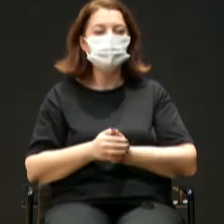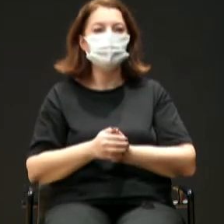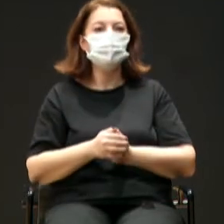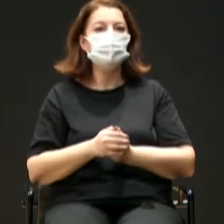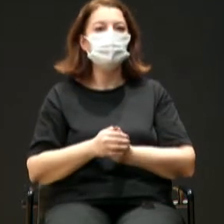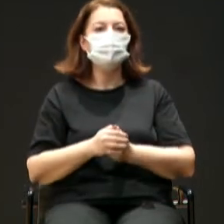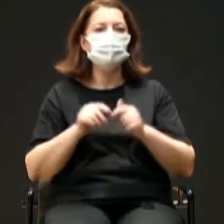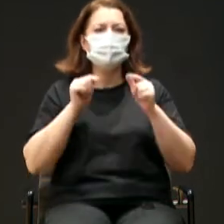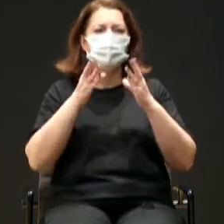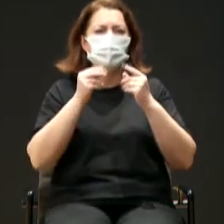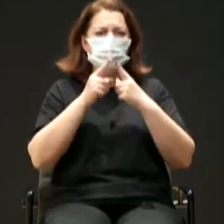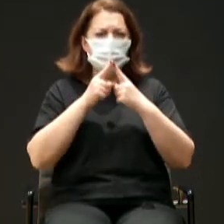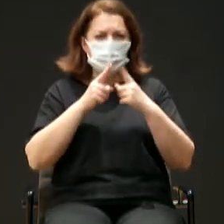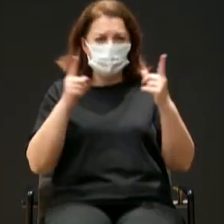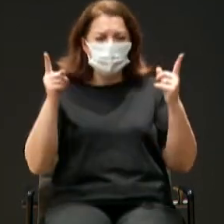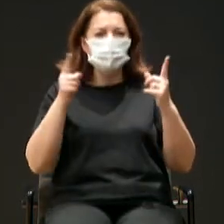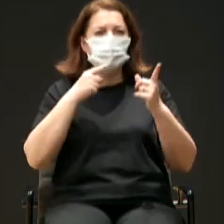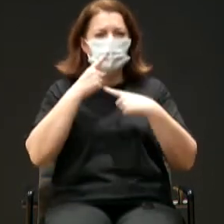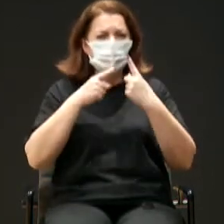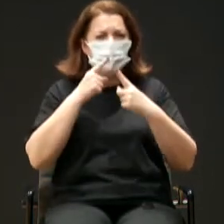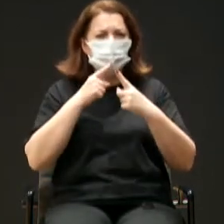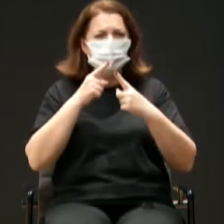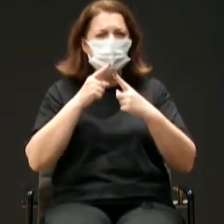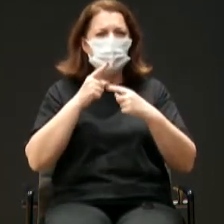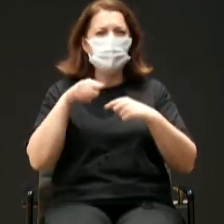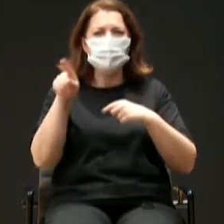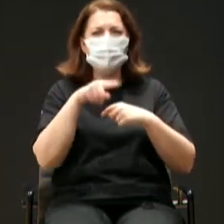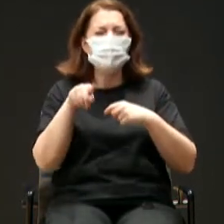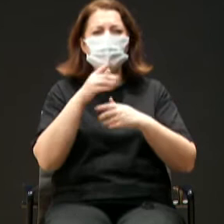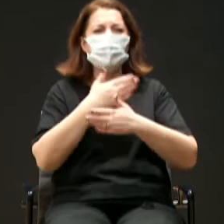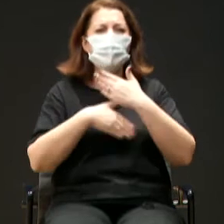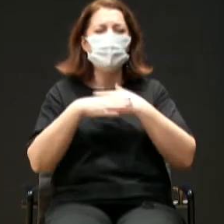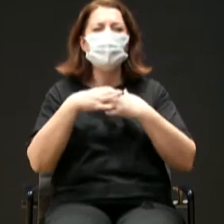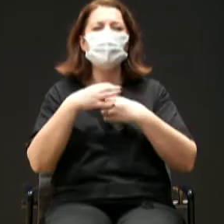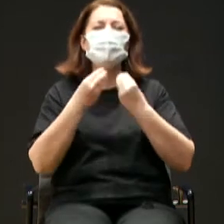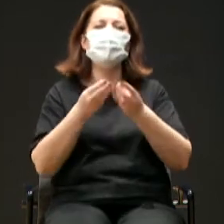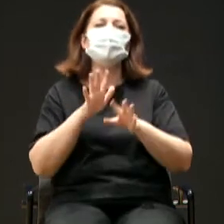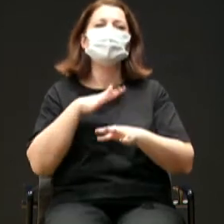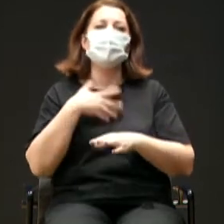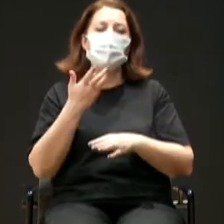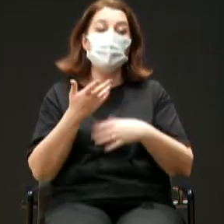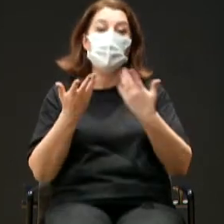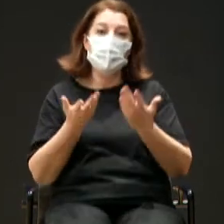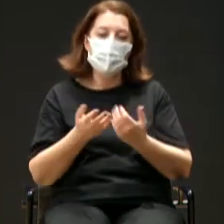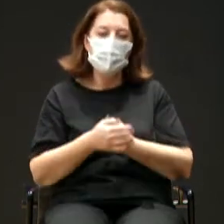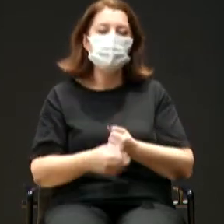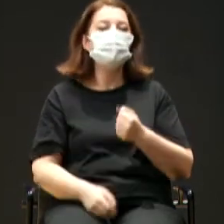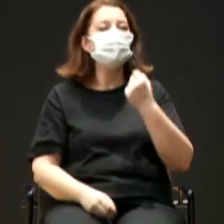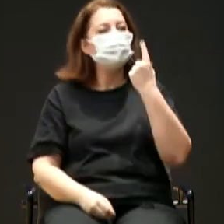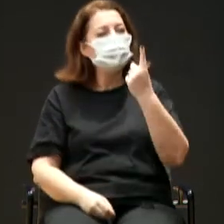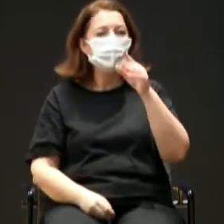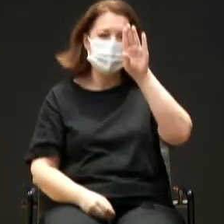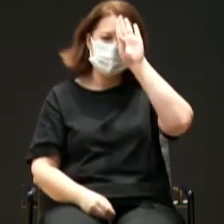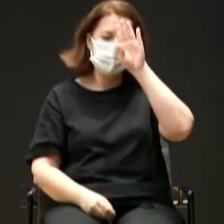Bunu çok uzun süre konuşsak belki zaman almaz. Meclisi de yormak istemiyorum ama bir